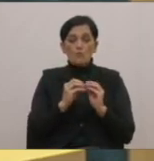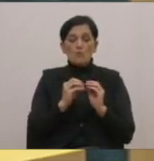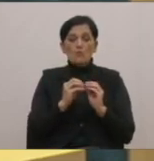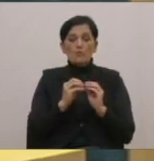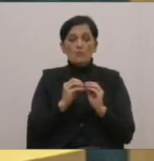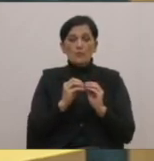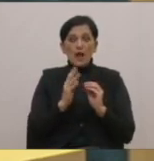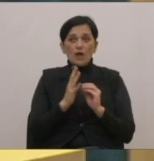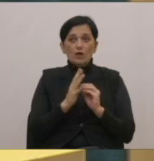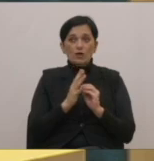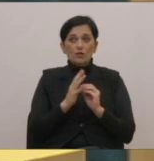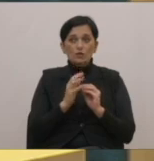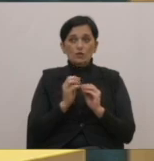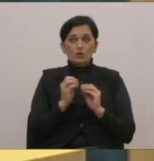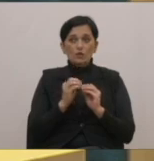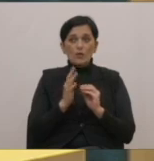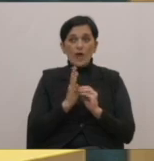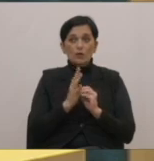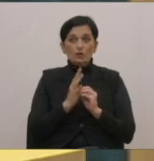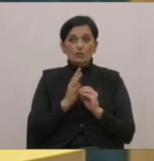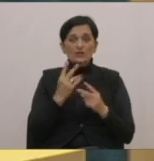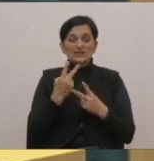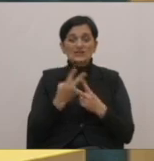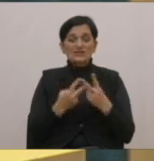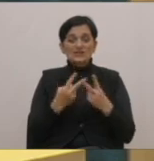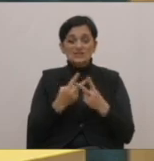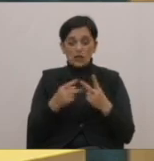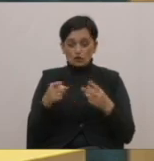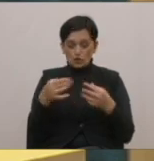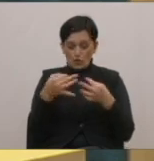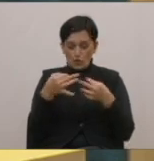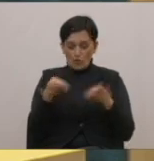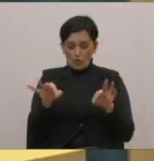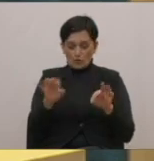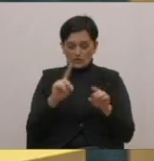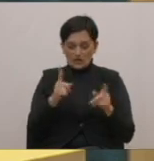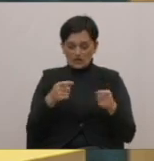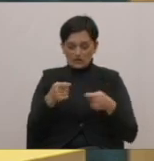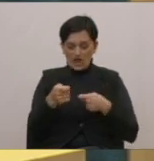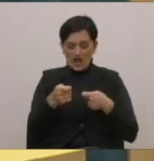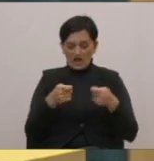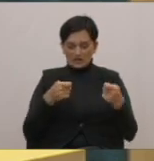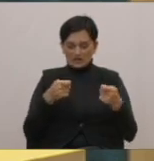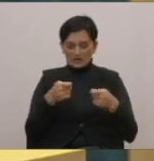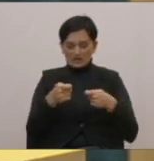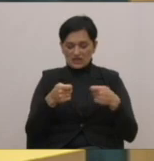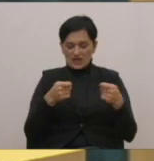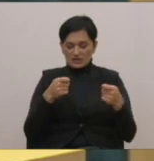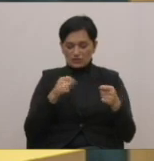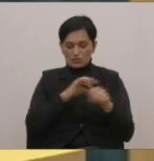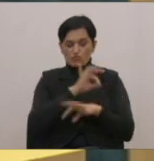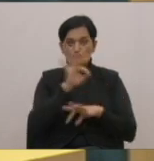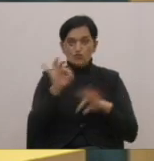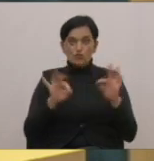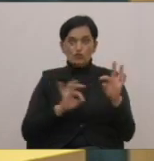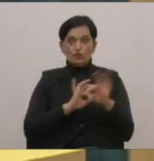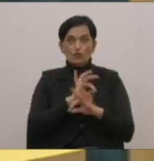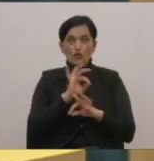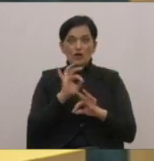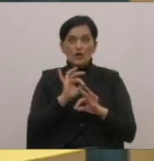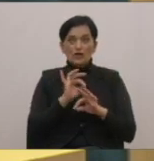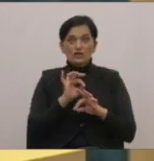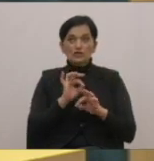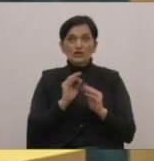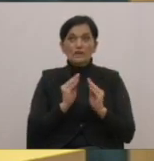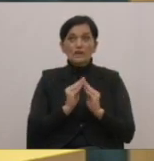tavshi, anu sajeris mokhtisgan gatavsuplebas, rats atsesrigebs armodgenul proektshi.